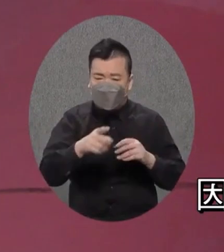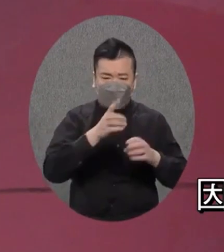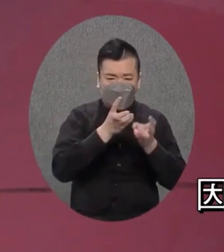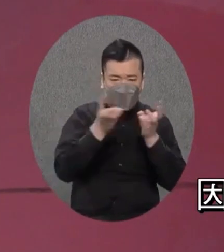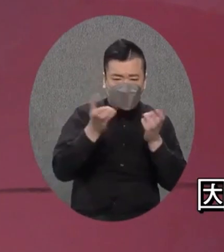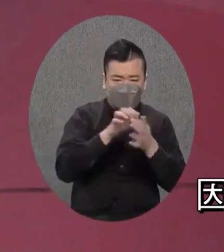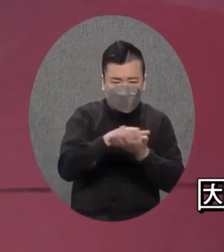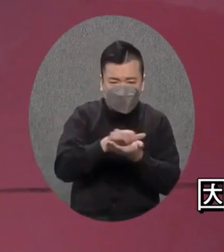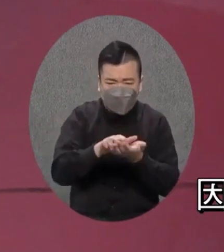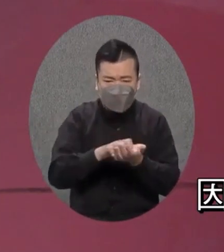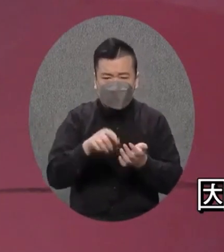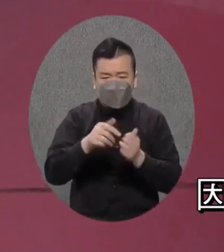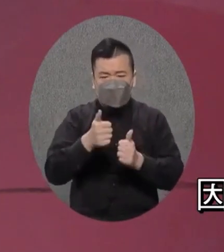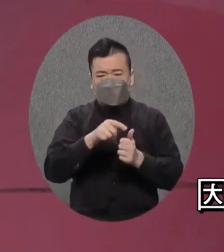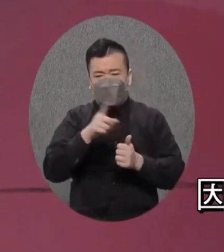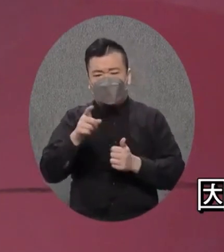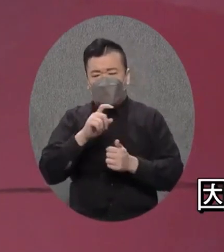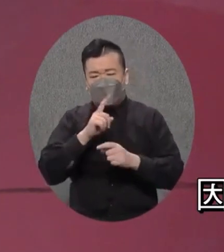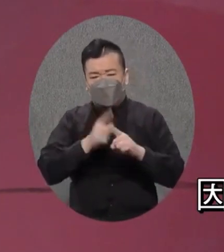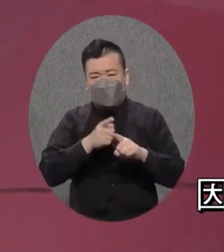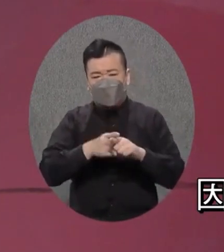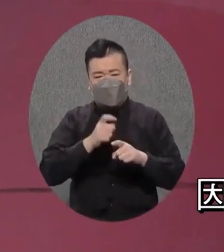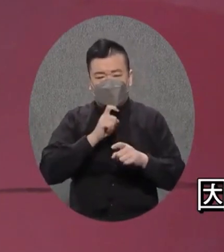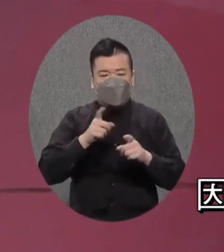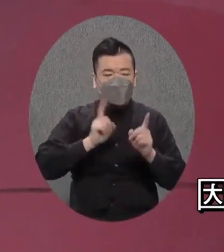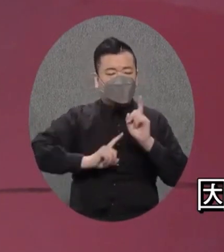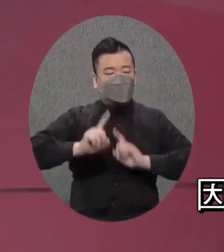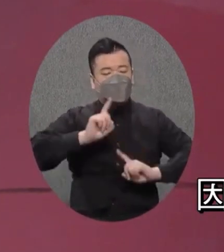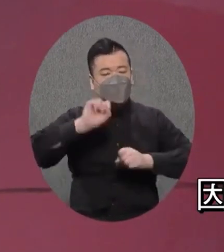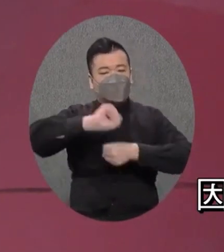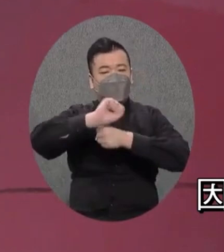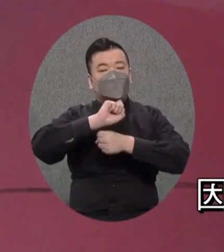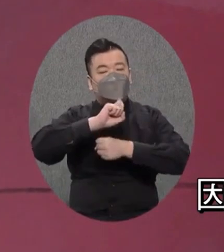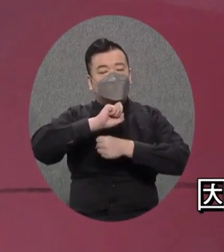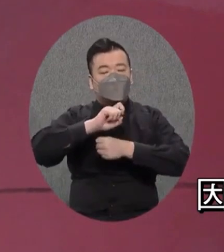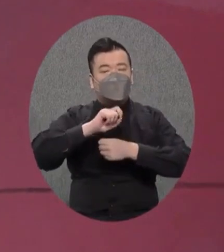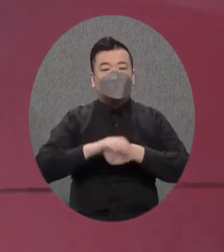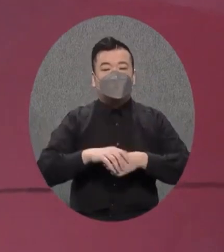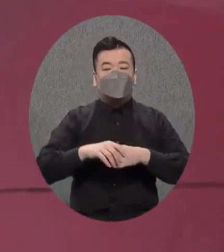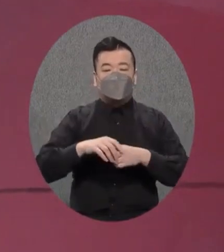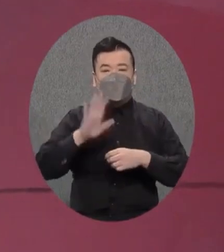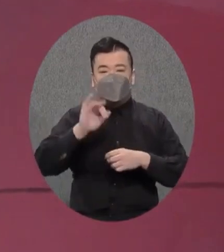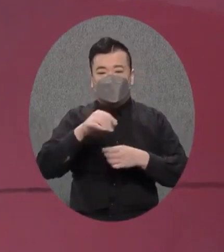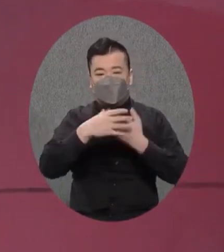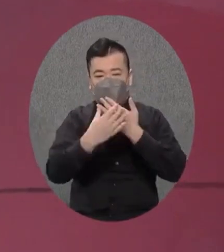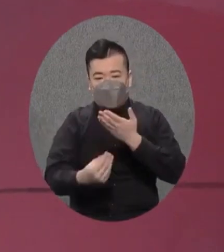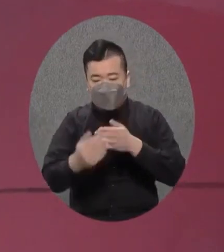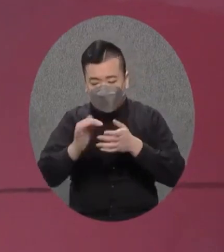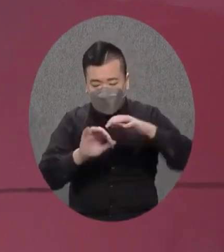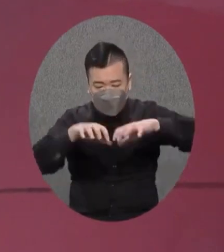會比較係其他嘅版種媒介會 flexible 好多，會有彈性好多，可以印喺立體